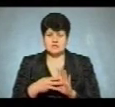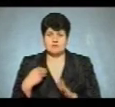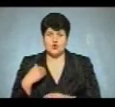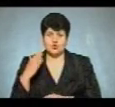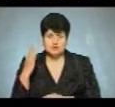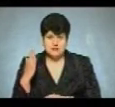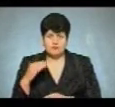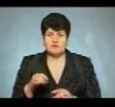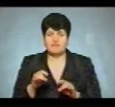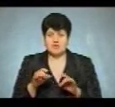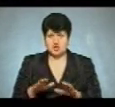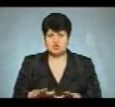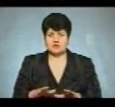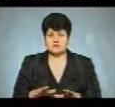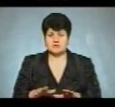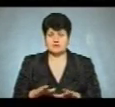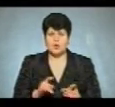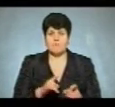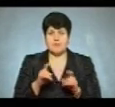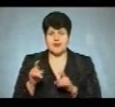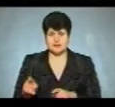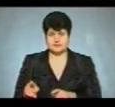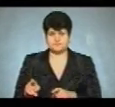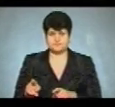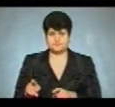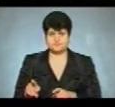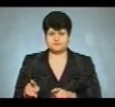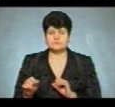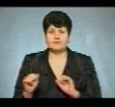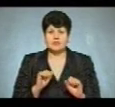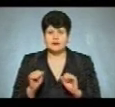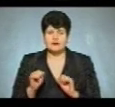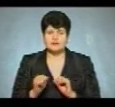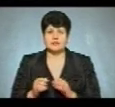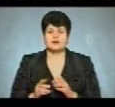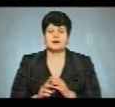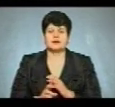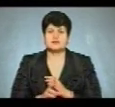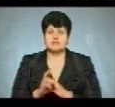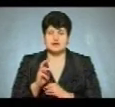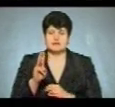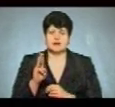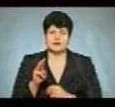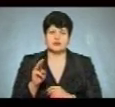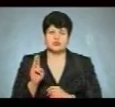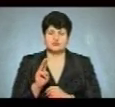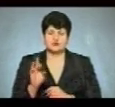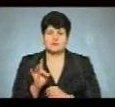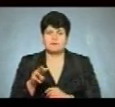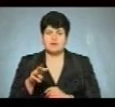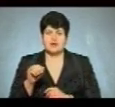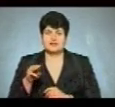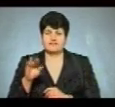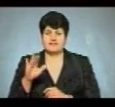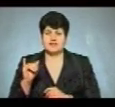ми вирішили про перехід. Настоятель храму Пресвятої Богородиці села Матвіївці Шумського району отець Сергій Борець